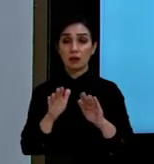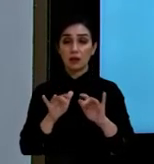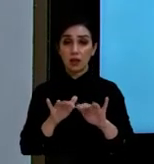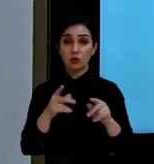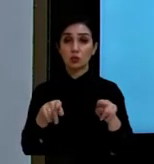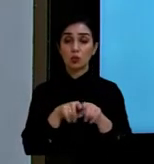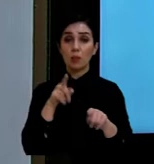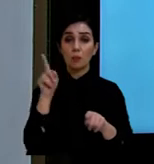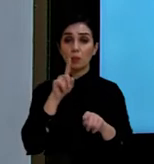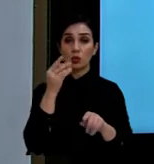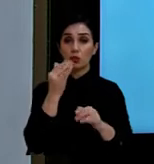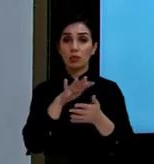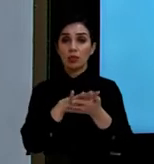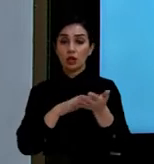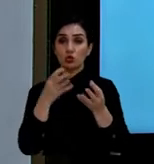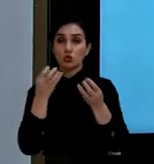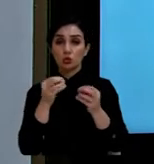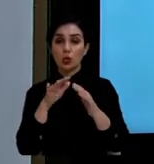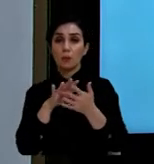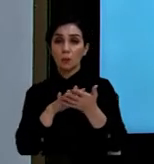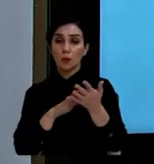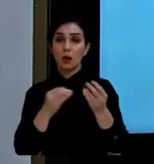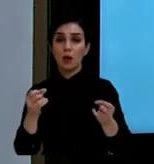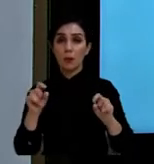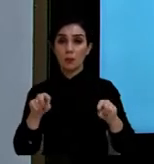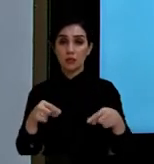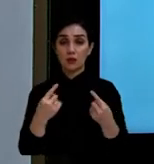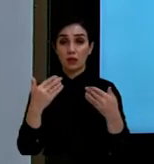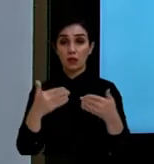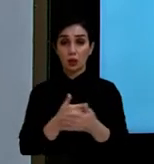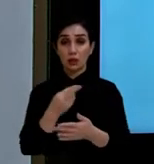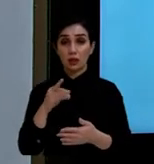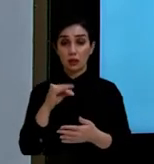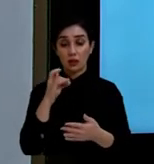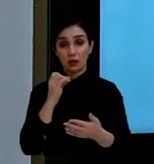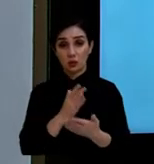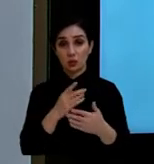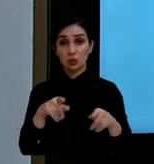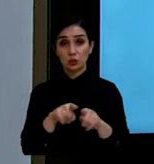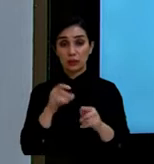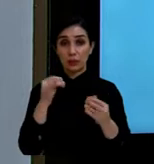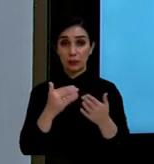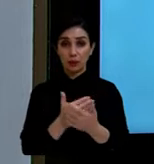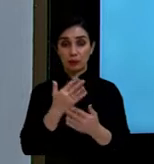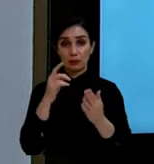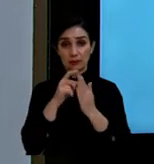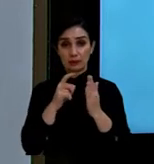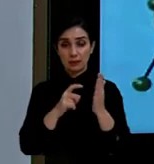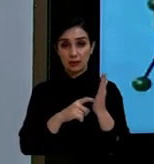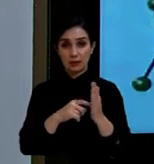потому, что там уже дальше идут процессы образования новых ядер и, опять-таки,